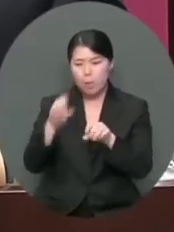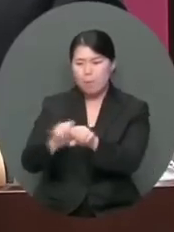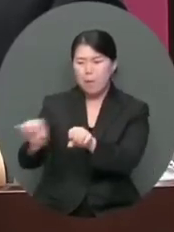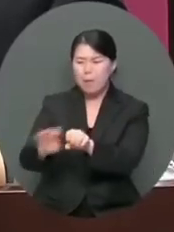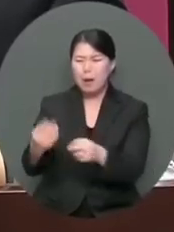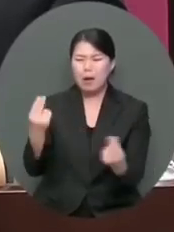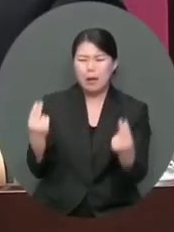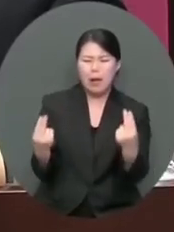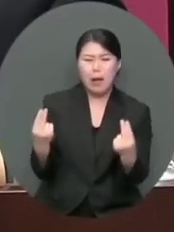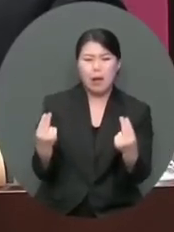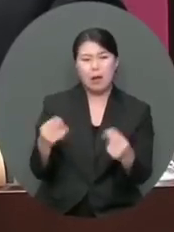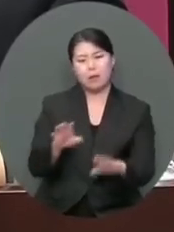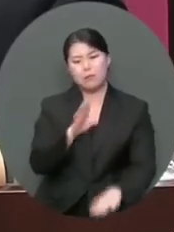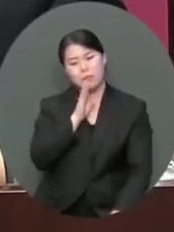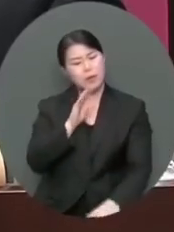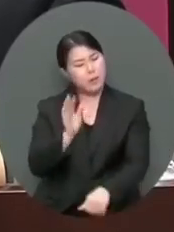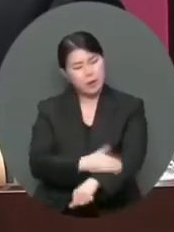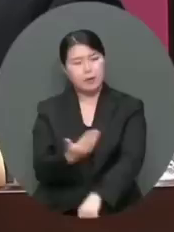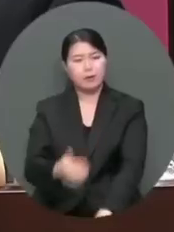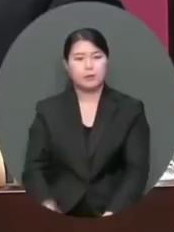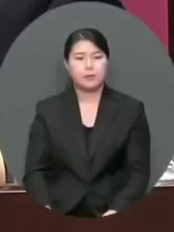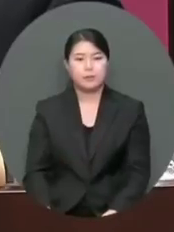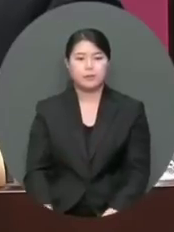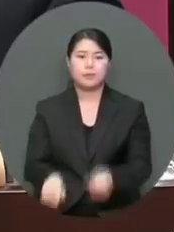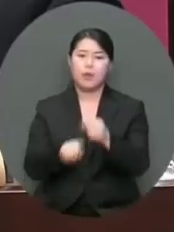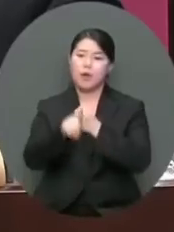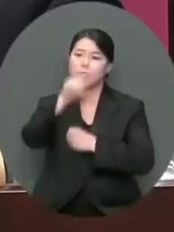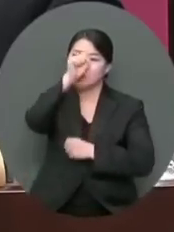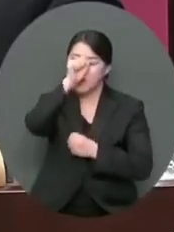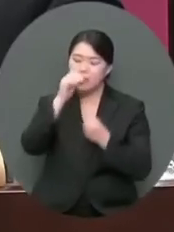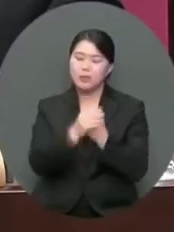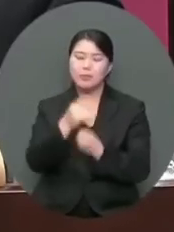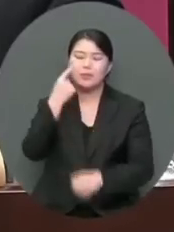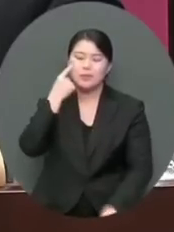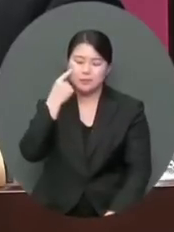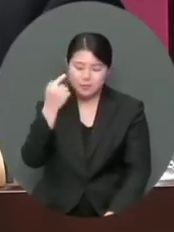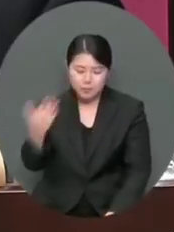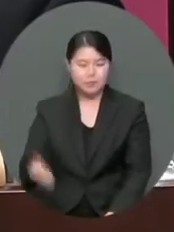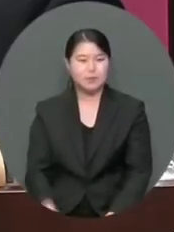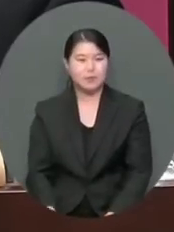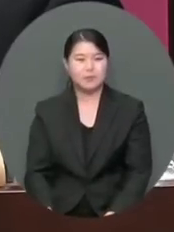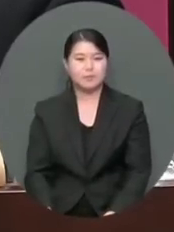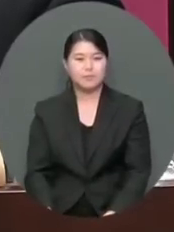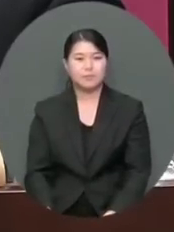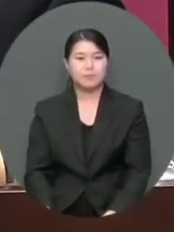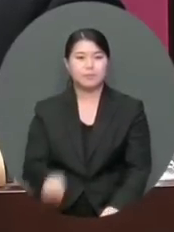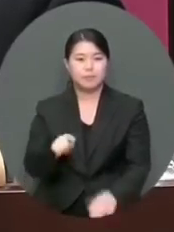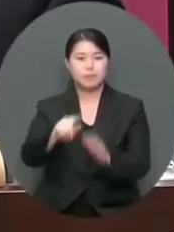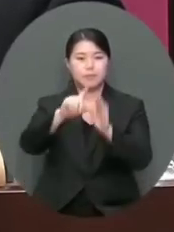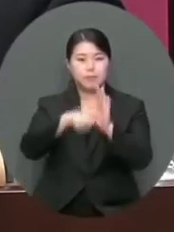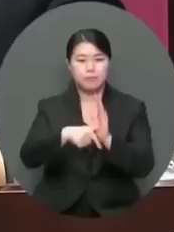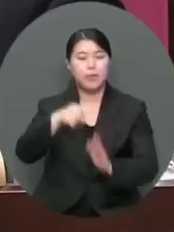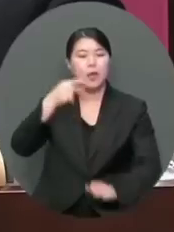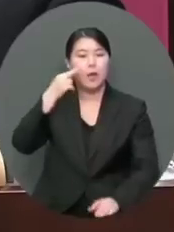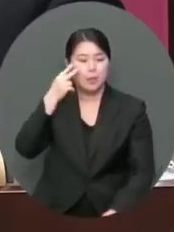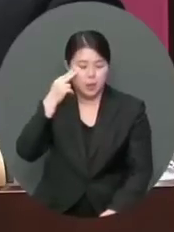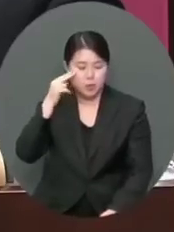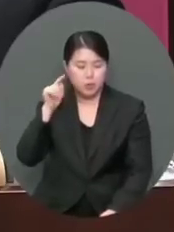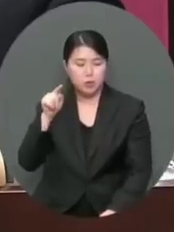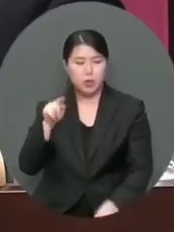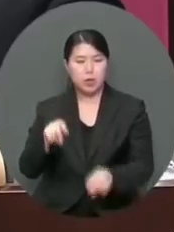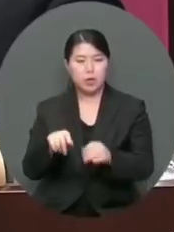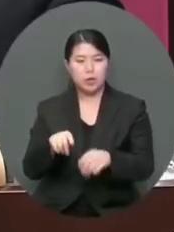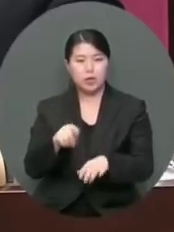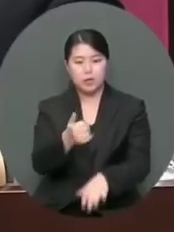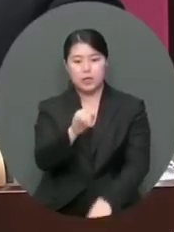거는 그것도 또 선동이죠. 과학을 좋아하시는 총리님에게 계속 질의 이어가겠습니다. 당시 미국은 과학적으로